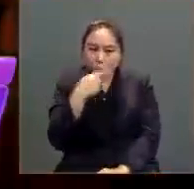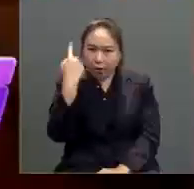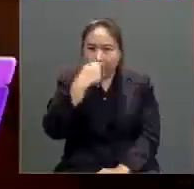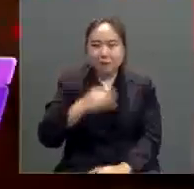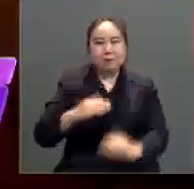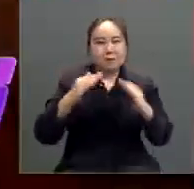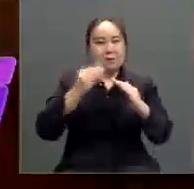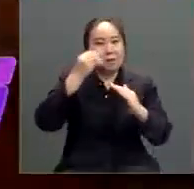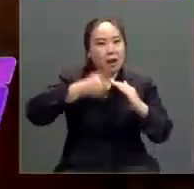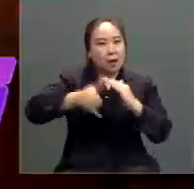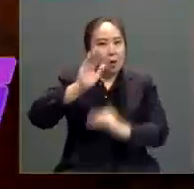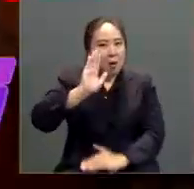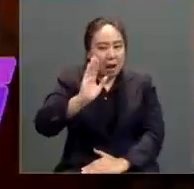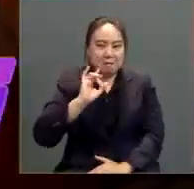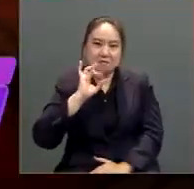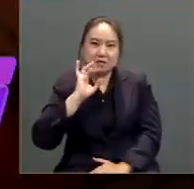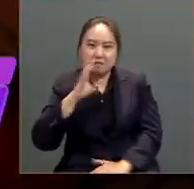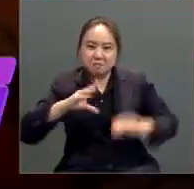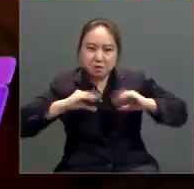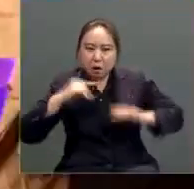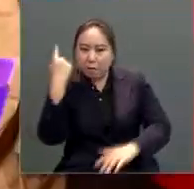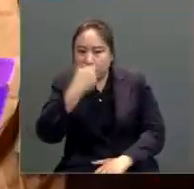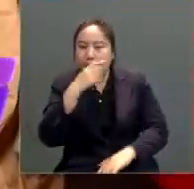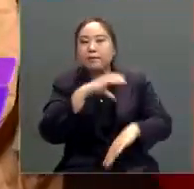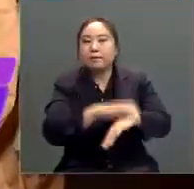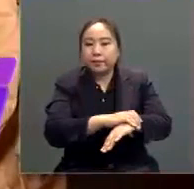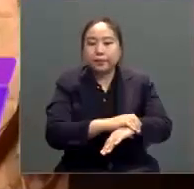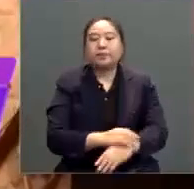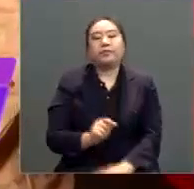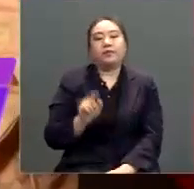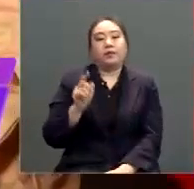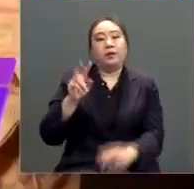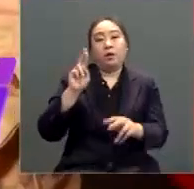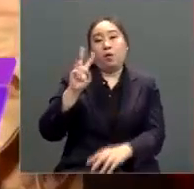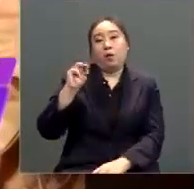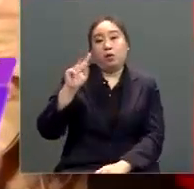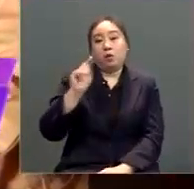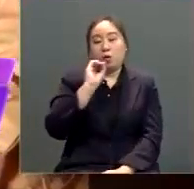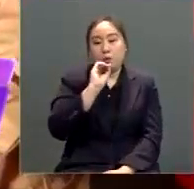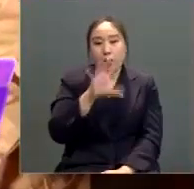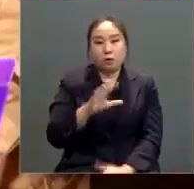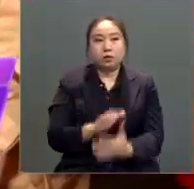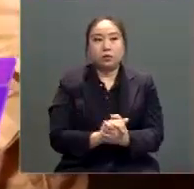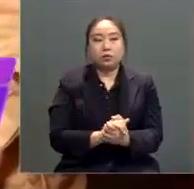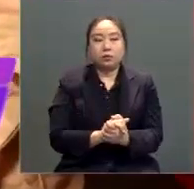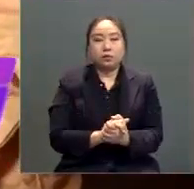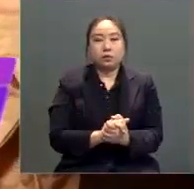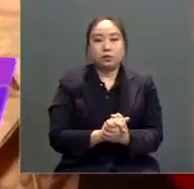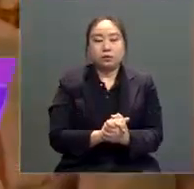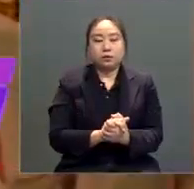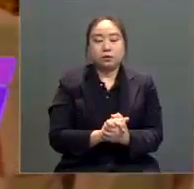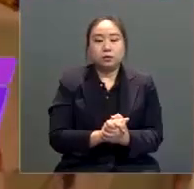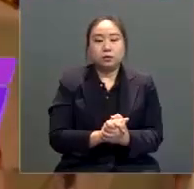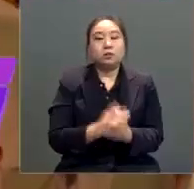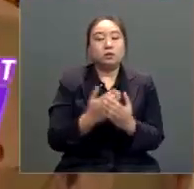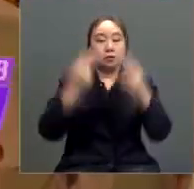วโดยรัฐมนตรีประจำสำนักนายกรัฐมนตรีเปิดเผยว่าภายหลังจาก